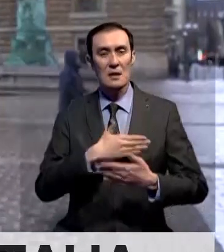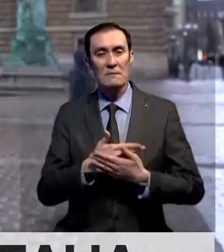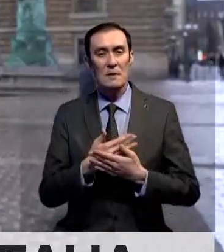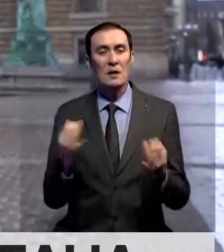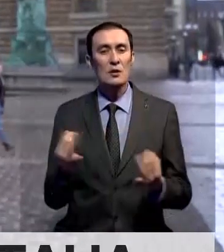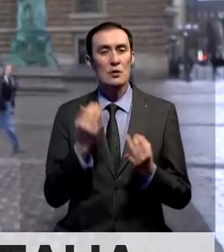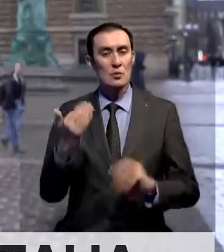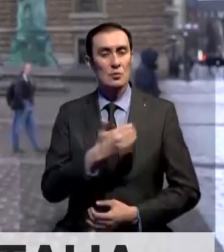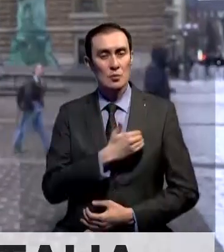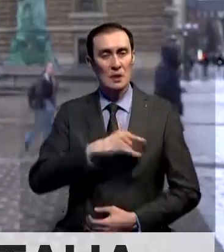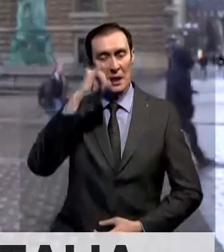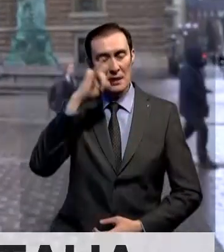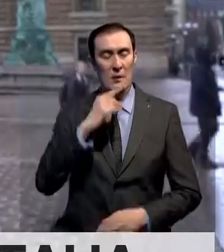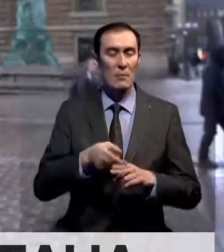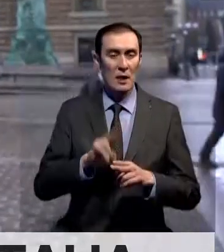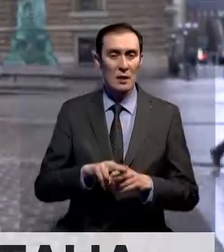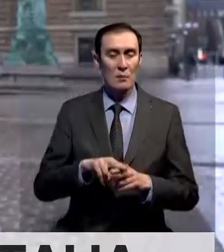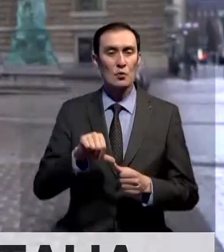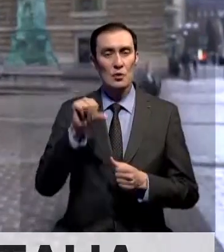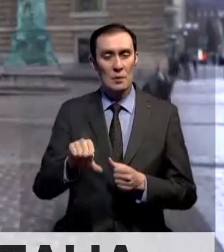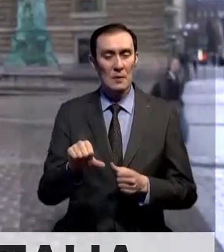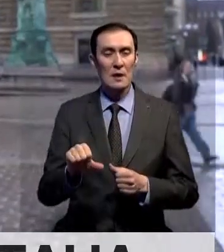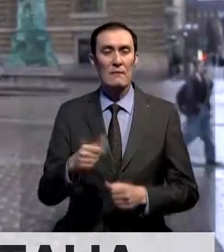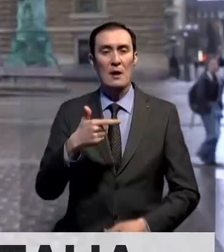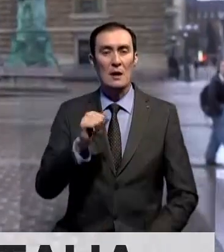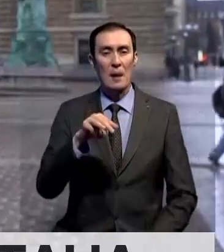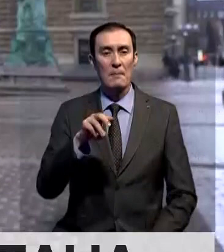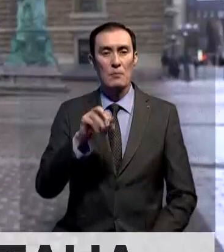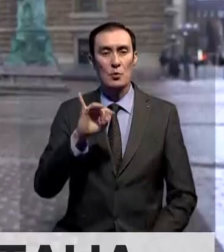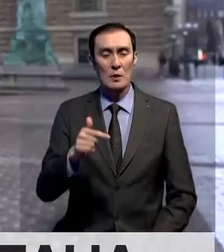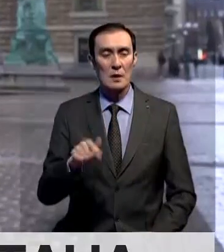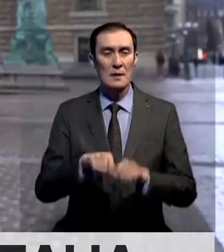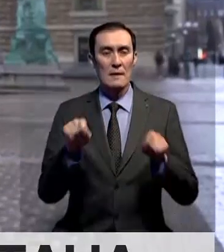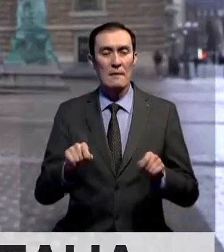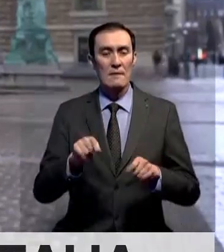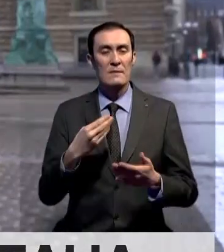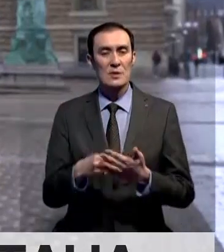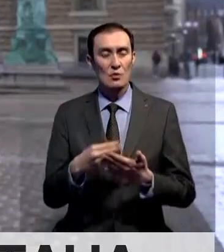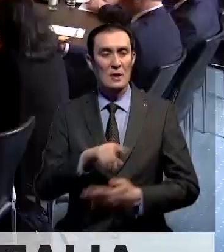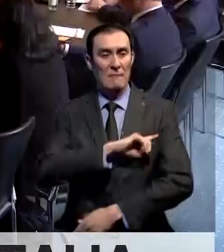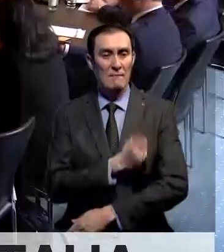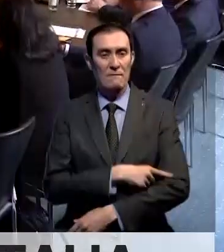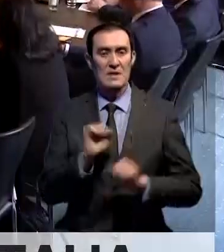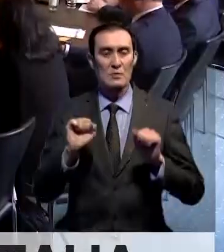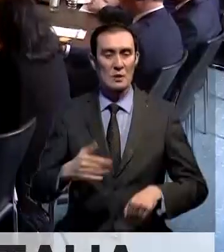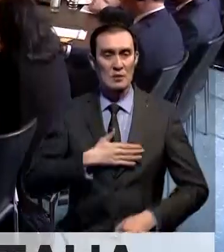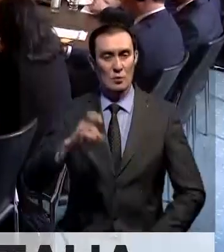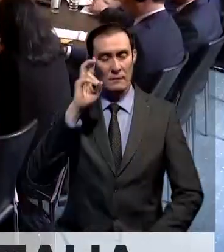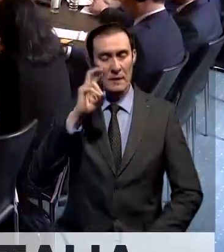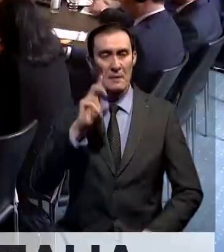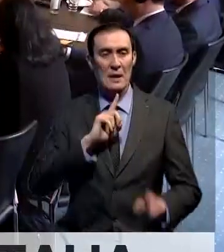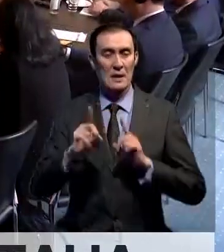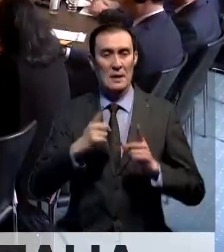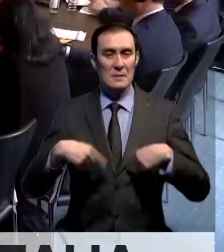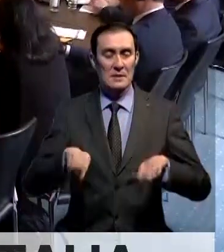интересуется Казахстаном. Поэтому именно здесь, в Гамбурге, презентовали инвестиционные возможности нашей страны. В пленарном зале